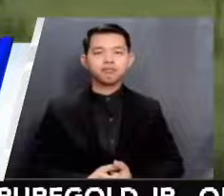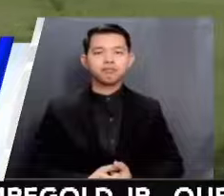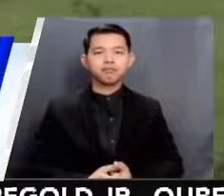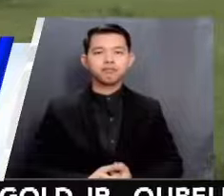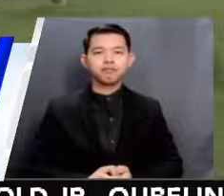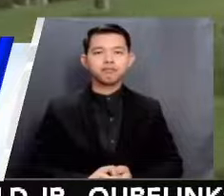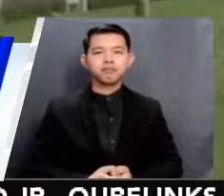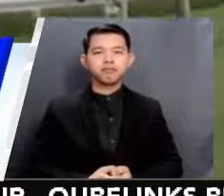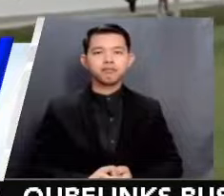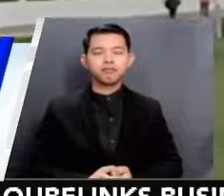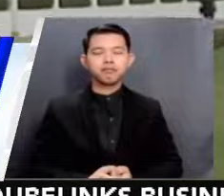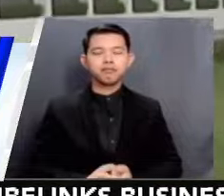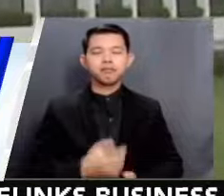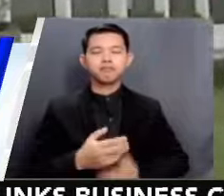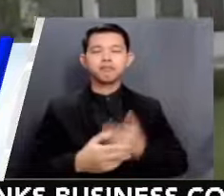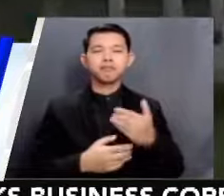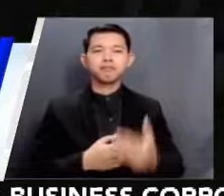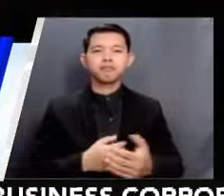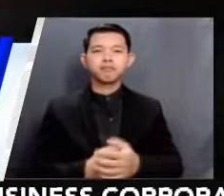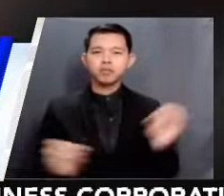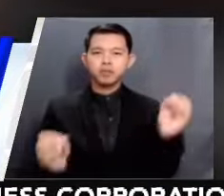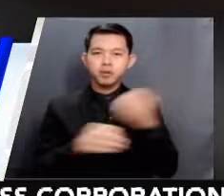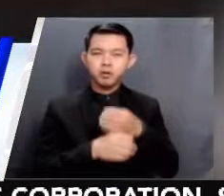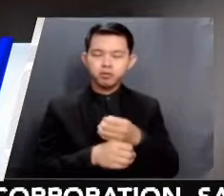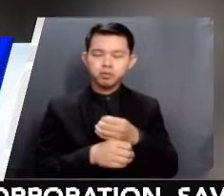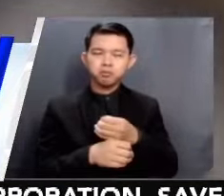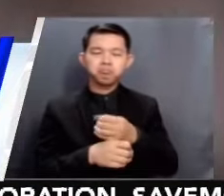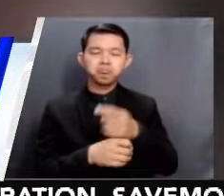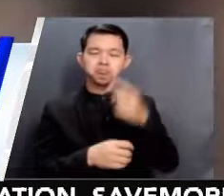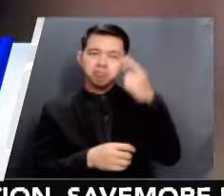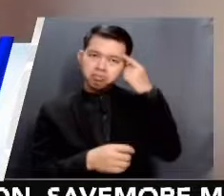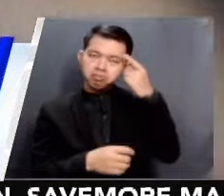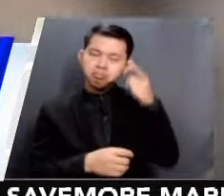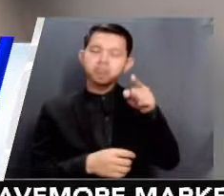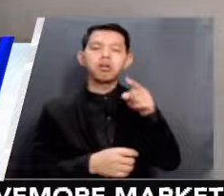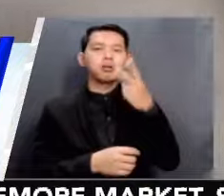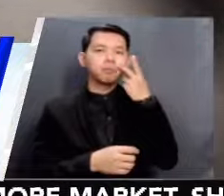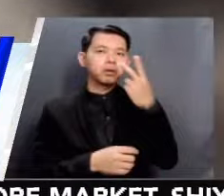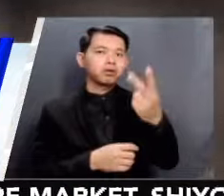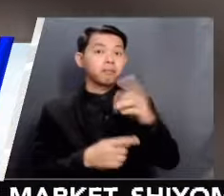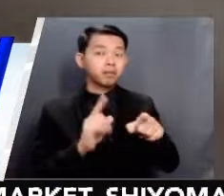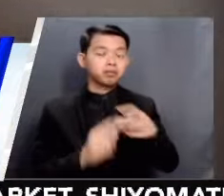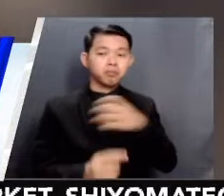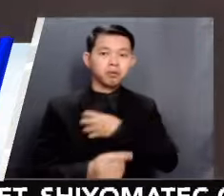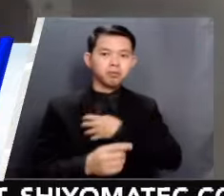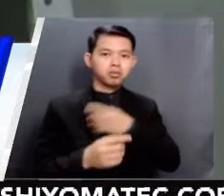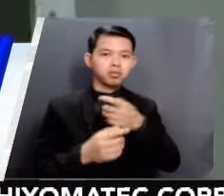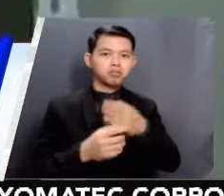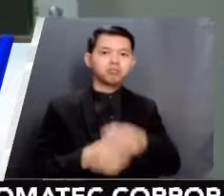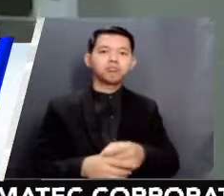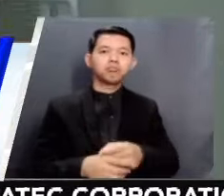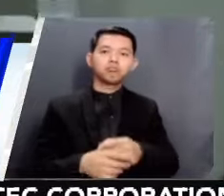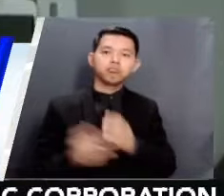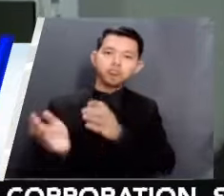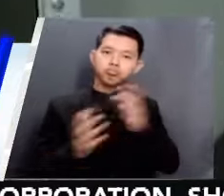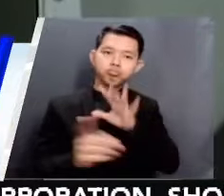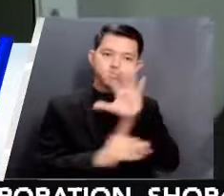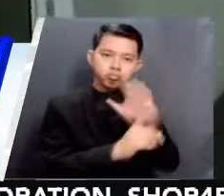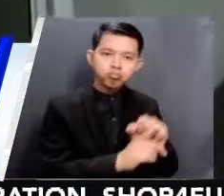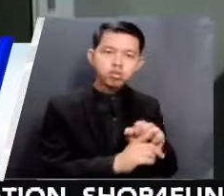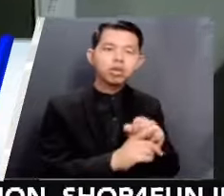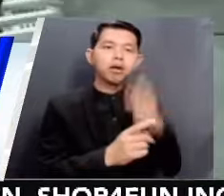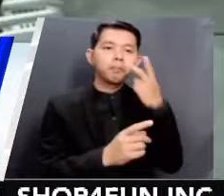Mukhang ordinaryong opisina sa unang tingin. Pero nang salakayin ng mga otoridad noong March 13, nadiskubre ang samot-saring gamit